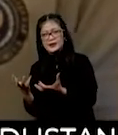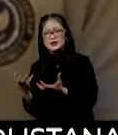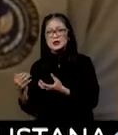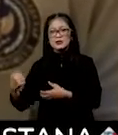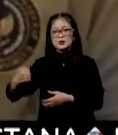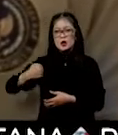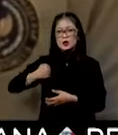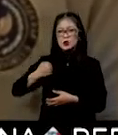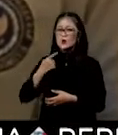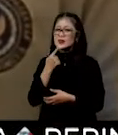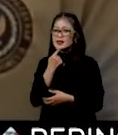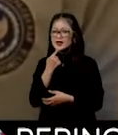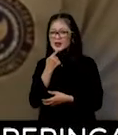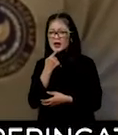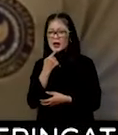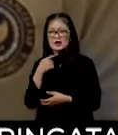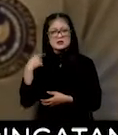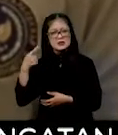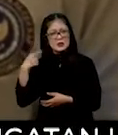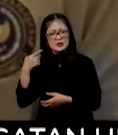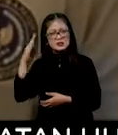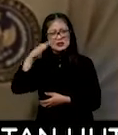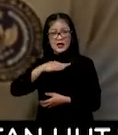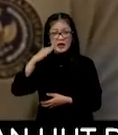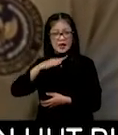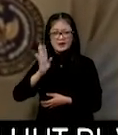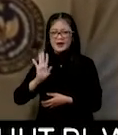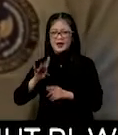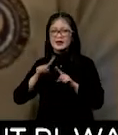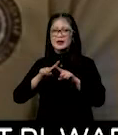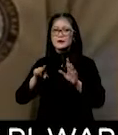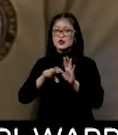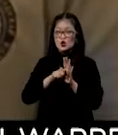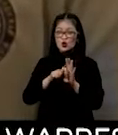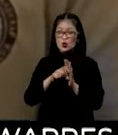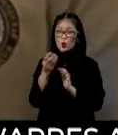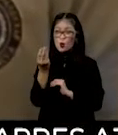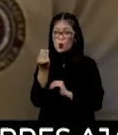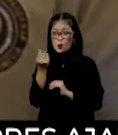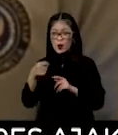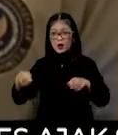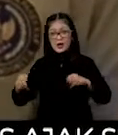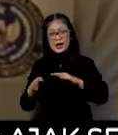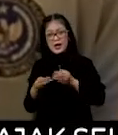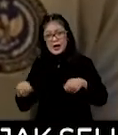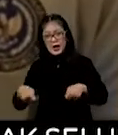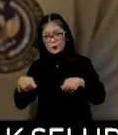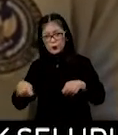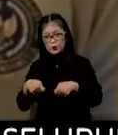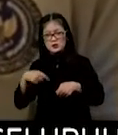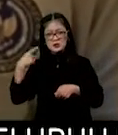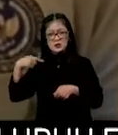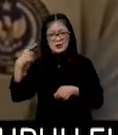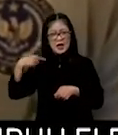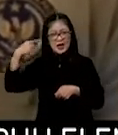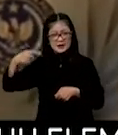hal-hal yang kesehariannya sangat diperlukan. Misalkan uang ke dapur, untuk ke dapur sehari-harinya Ibu